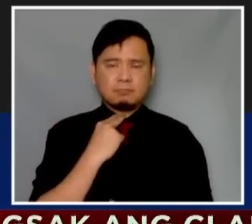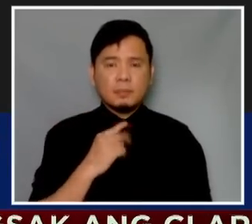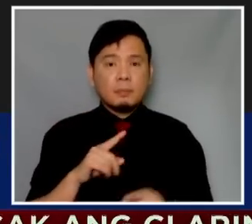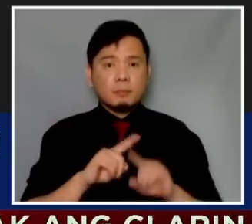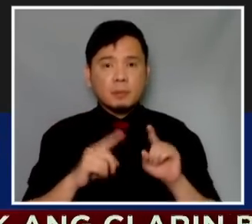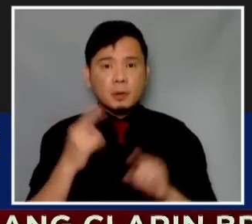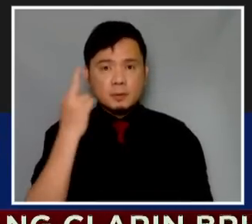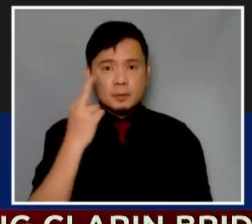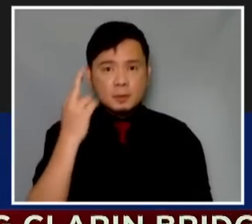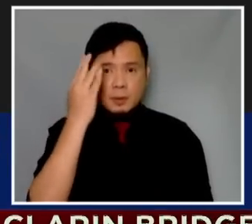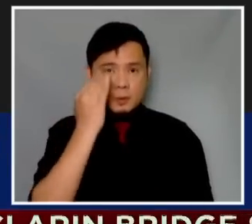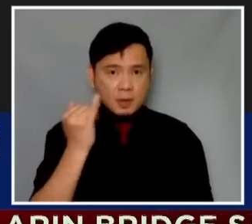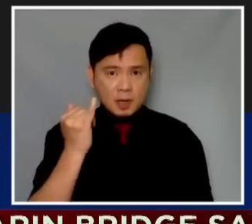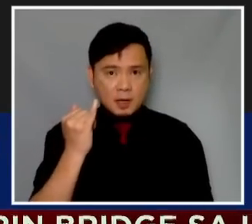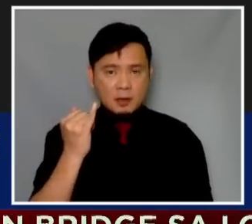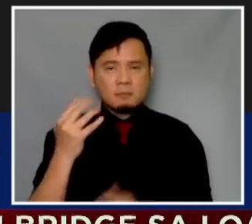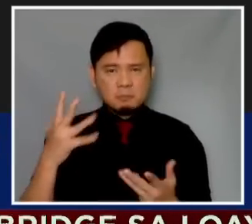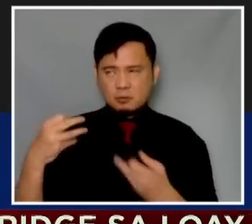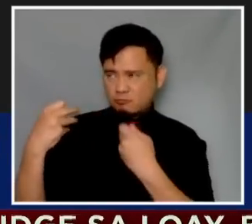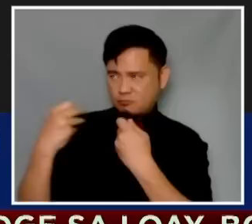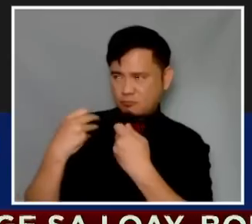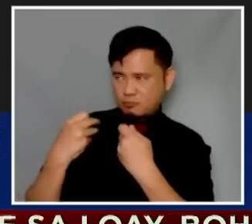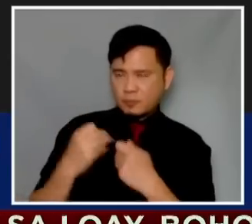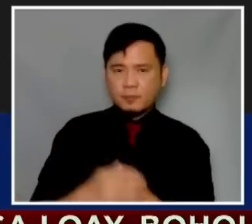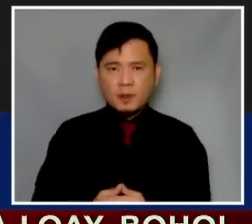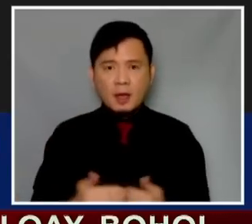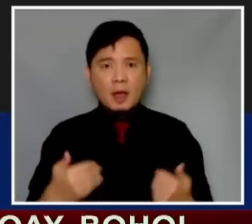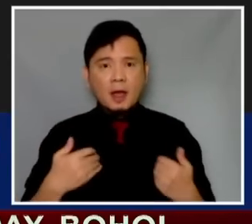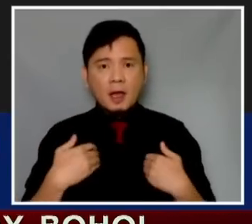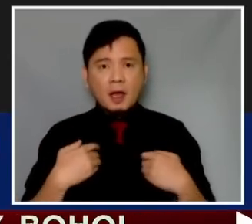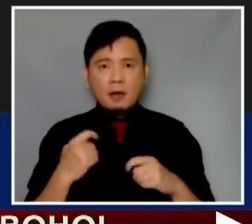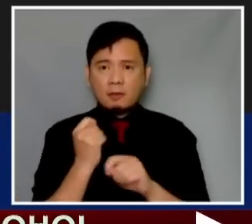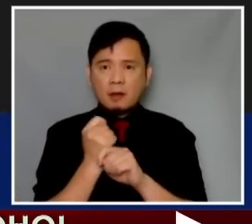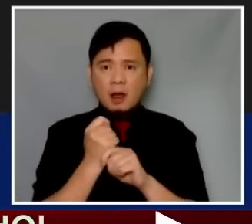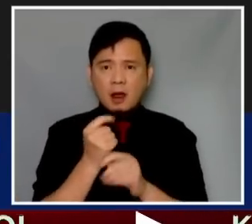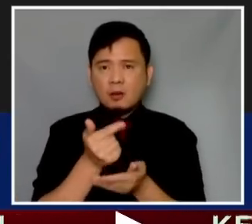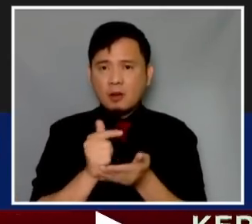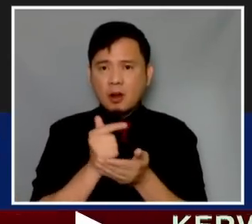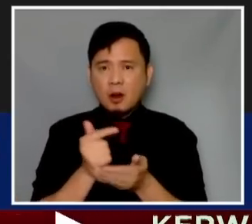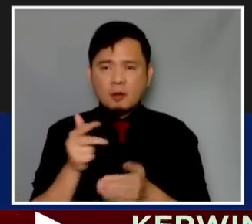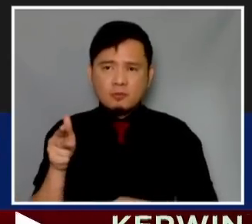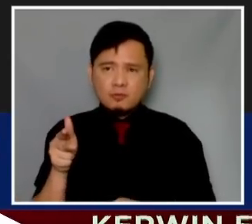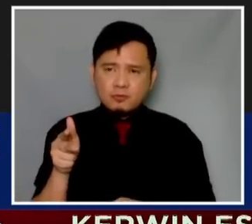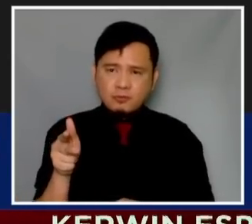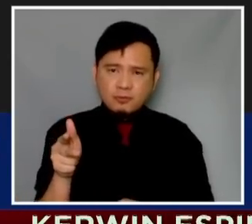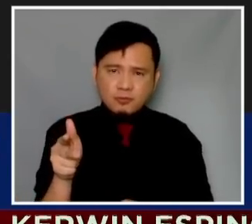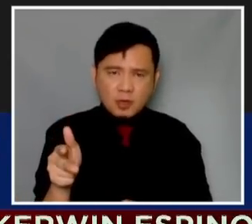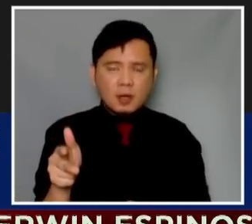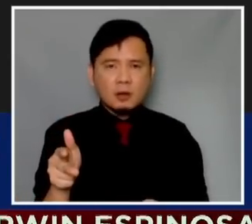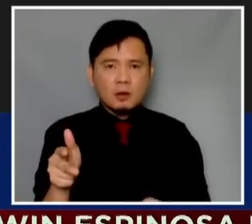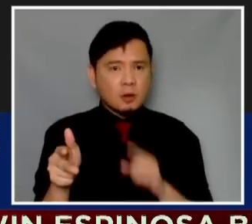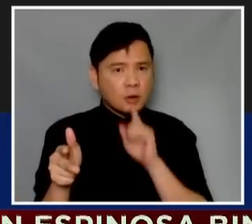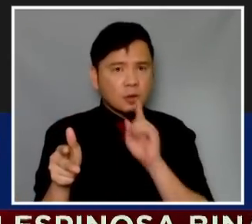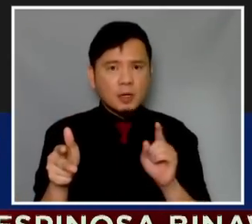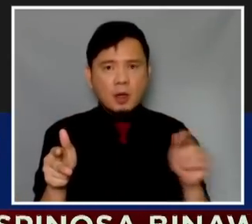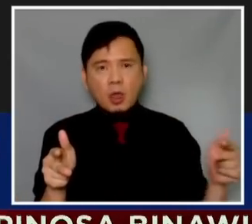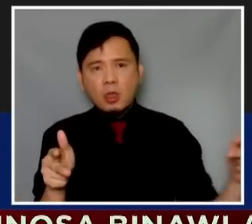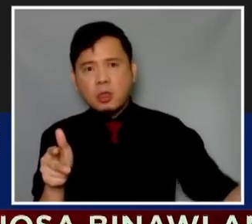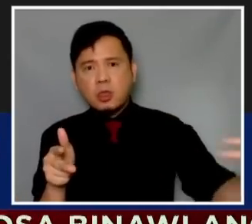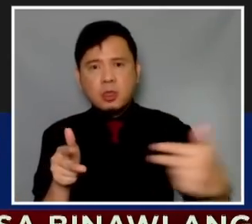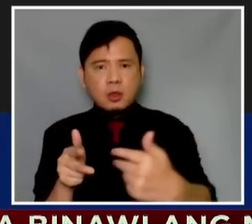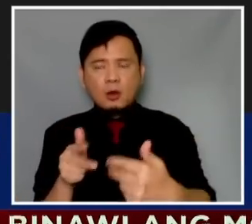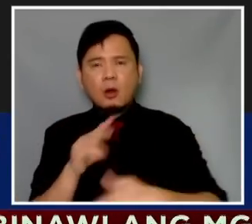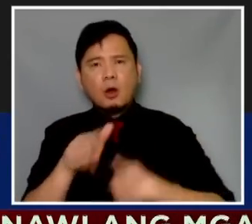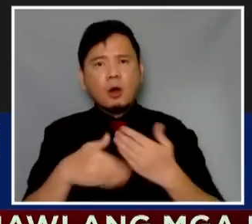reason that was given to me, may isang dump truck na nag-counterflow. So na nag-counterflow, naipit lahat ng mga motorista